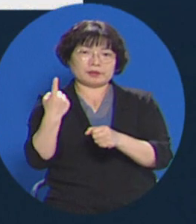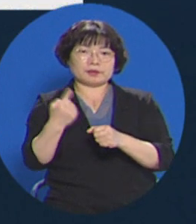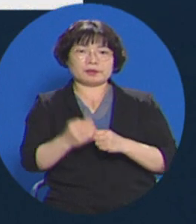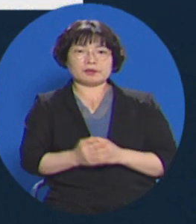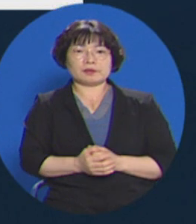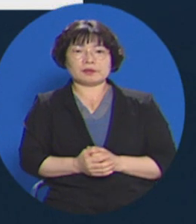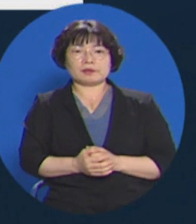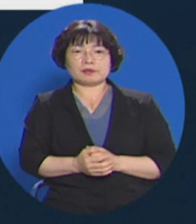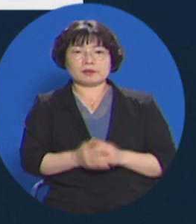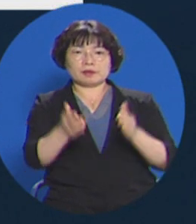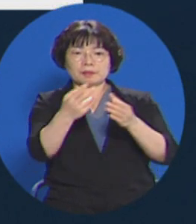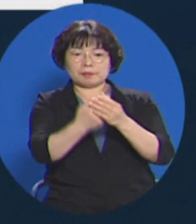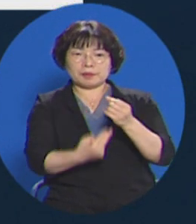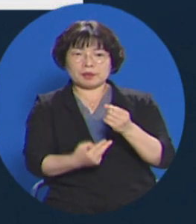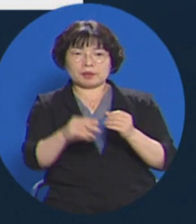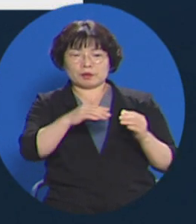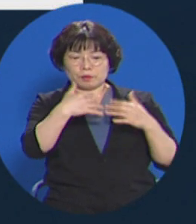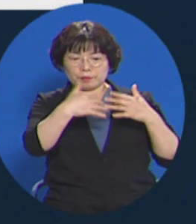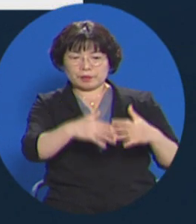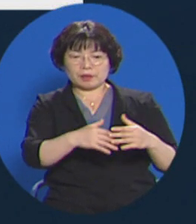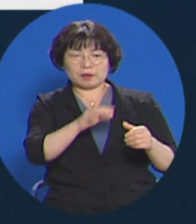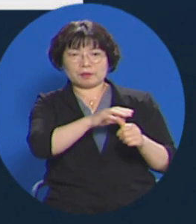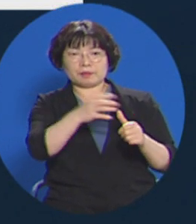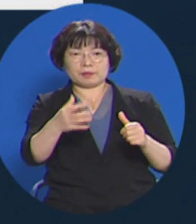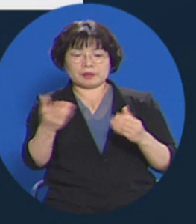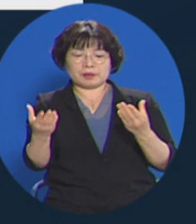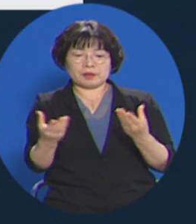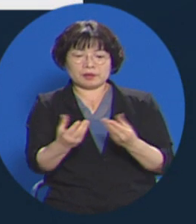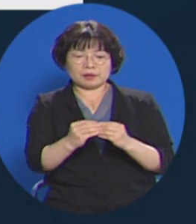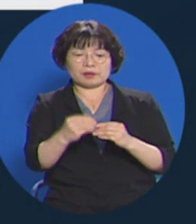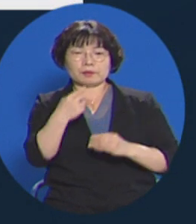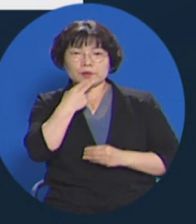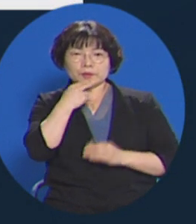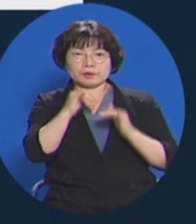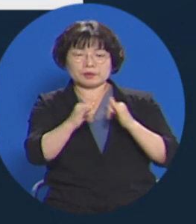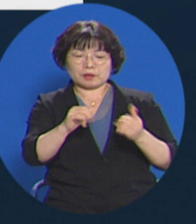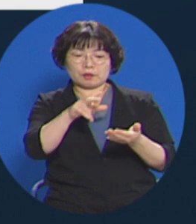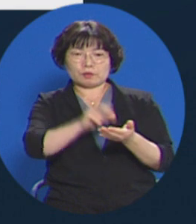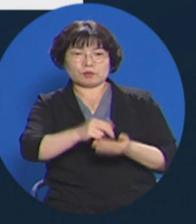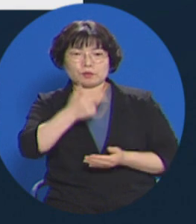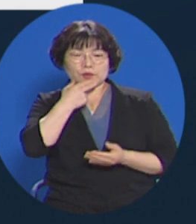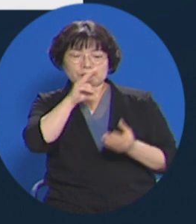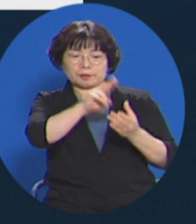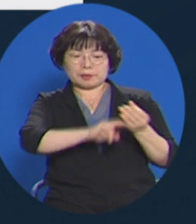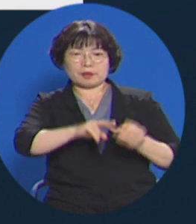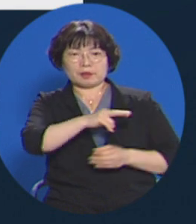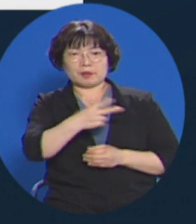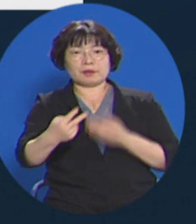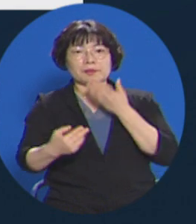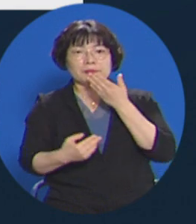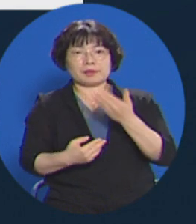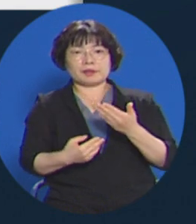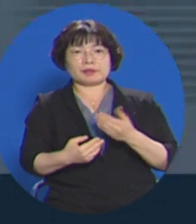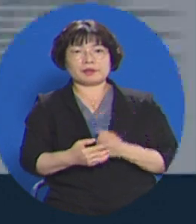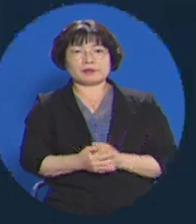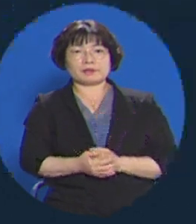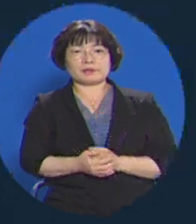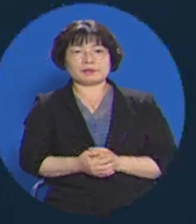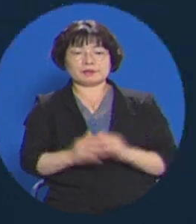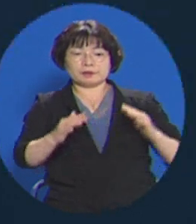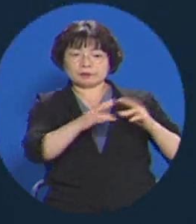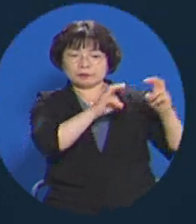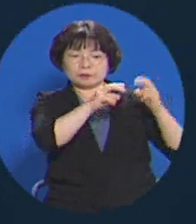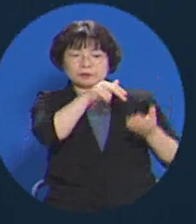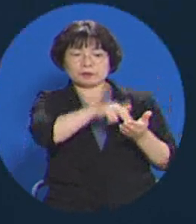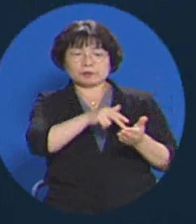개정됐습니다. 분양 전환 조건이 완화돼 무주택 임차인이라면 무리 없이 분양으로 전환될 수 있게 됐고,